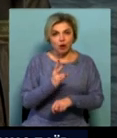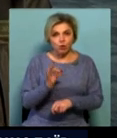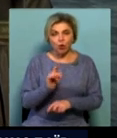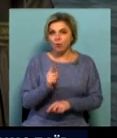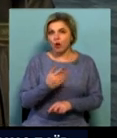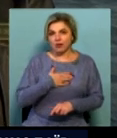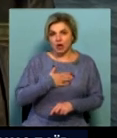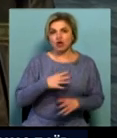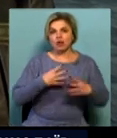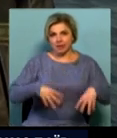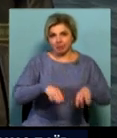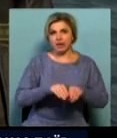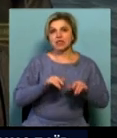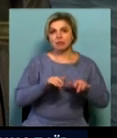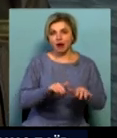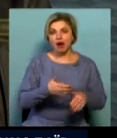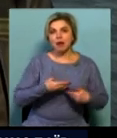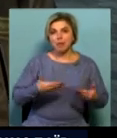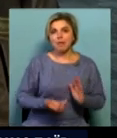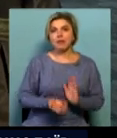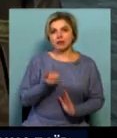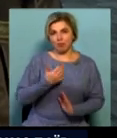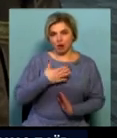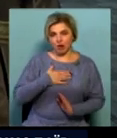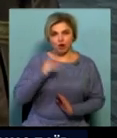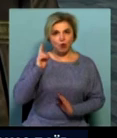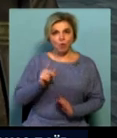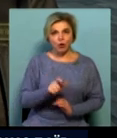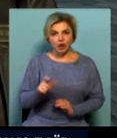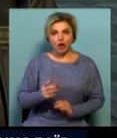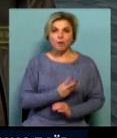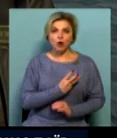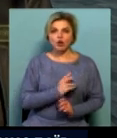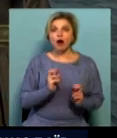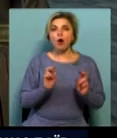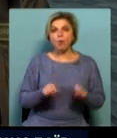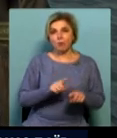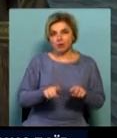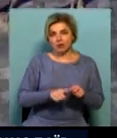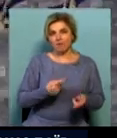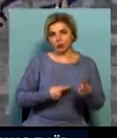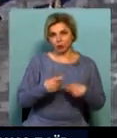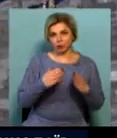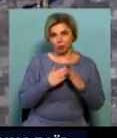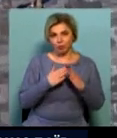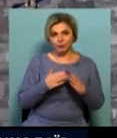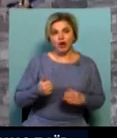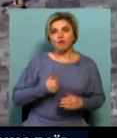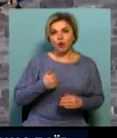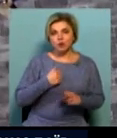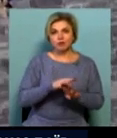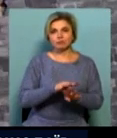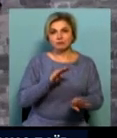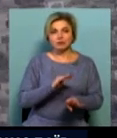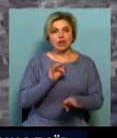наша спільна справа. Ми підтримуємо наших моряків і дуже бажаємо, щоб вони якомога швидше повернулися додому. Військові вишукувались